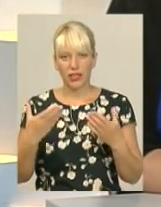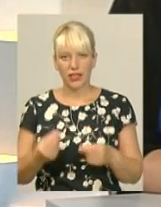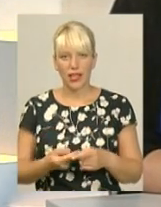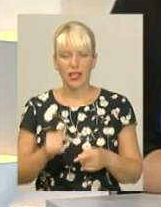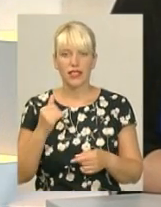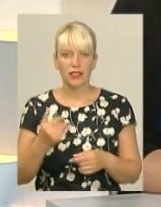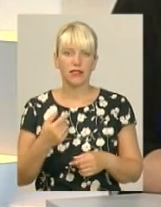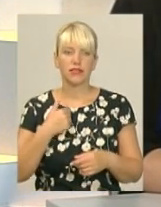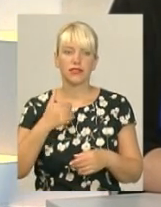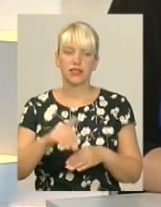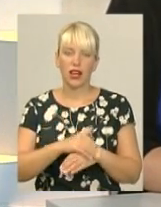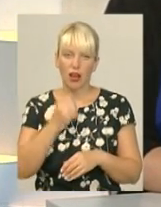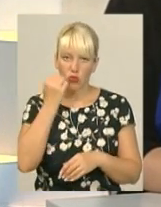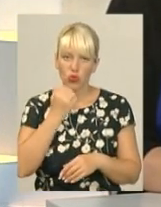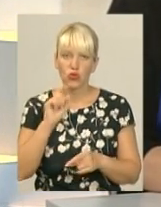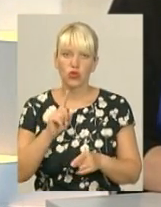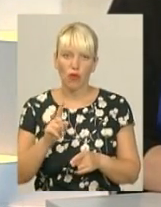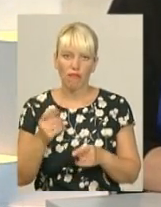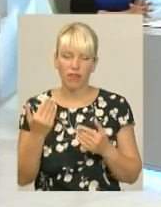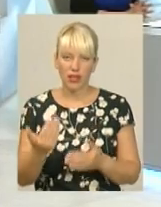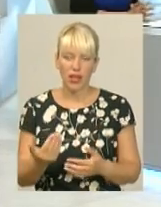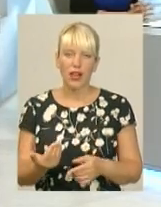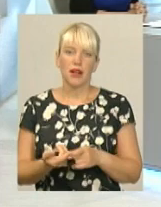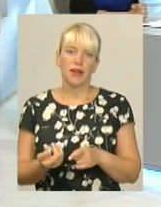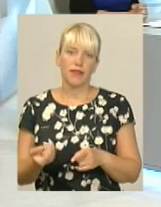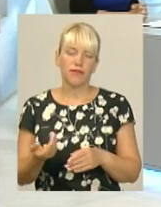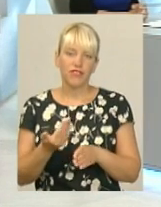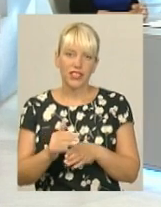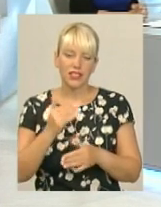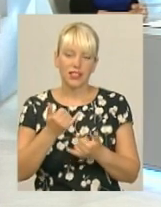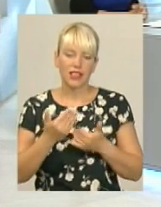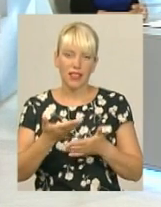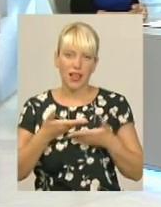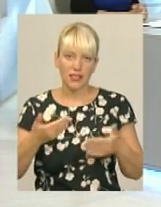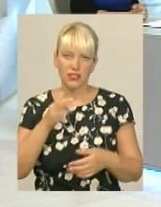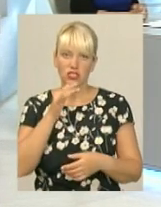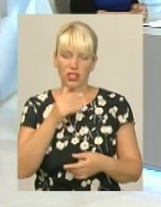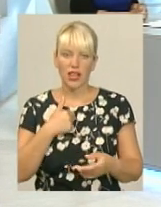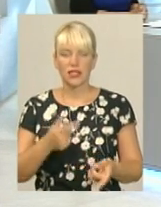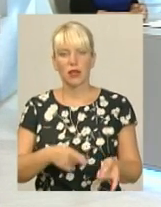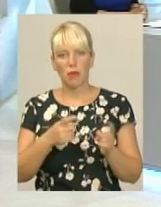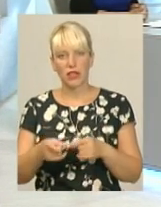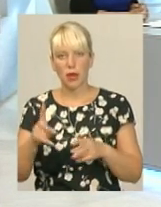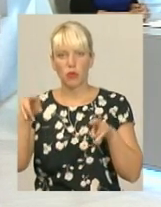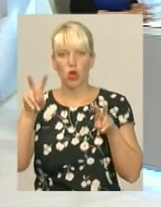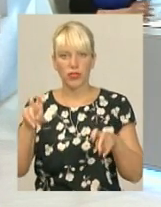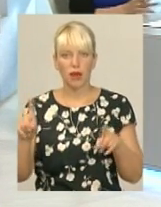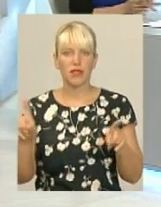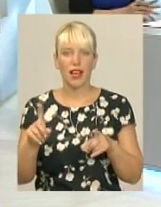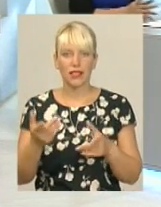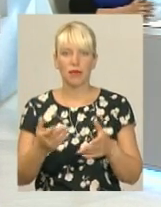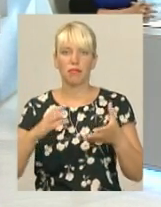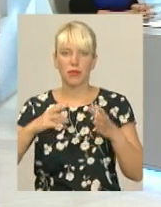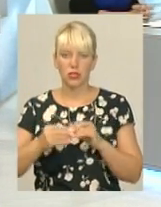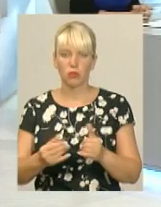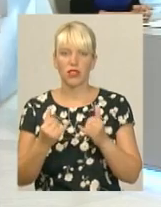Дякуємо вам, що ви ділили для нас сьогодні час. І давайте одразу перейдемо до теми. Отож, які ж підсумки можна підбити на